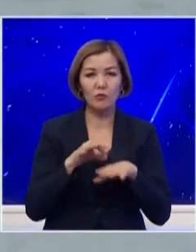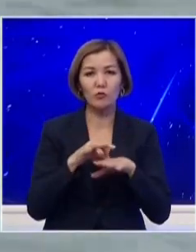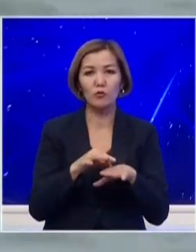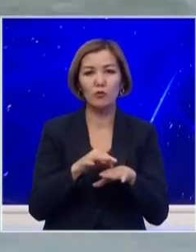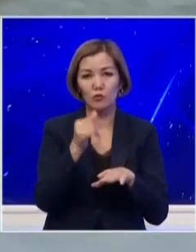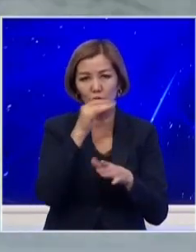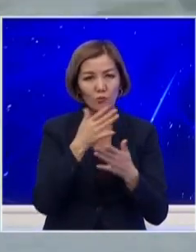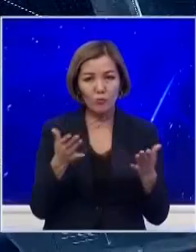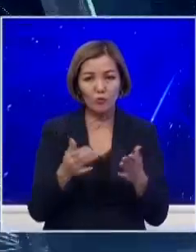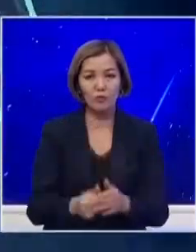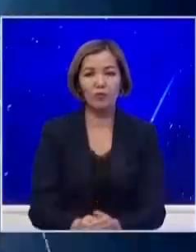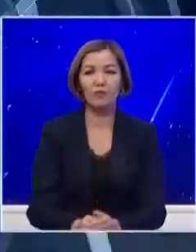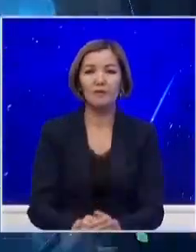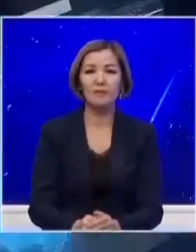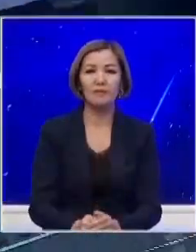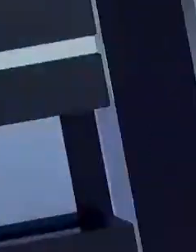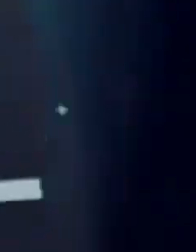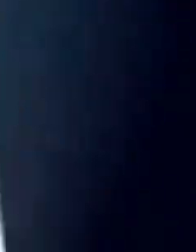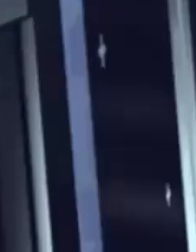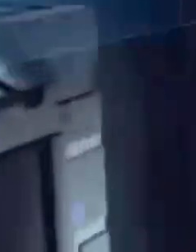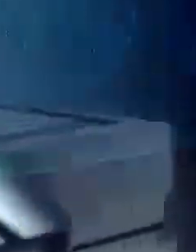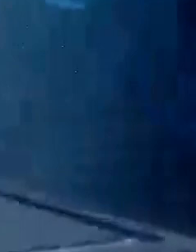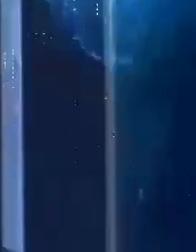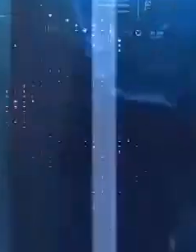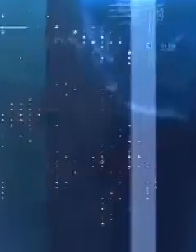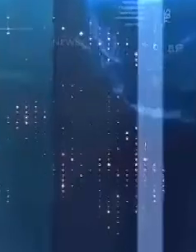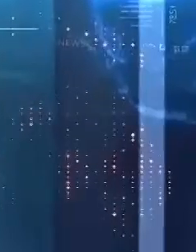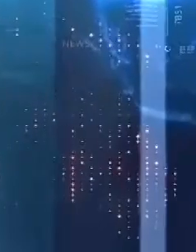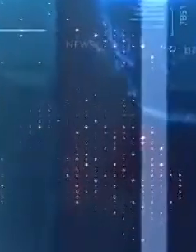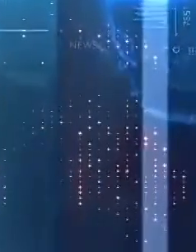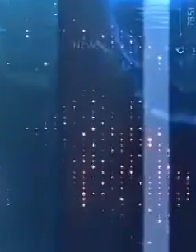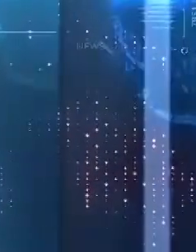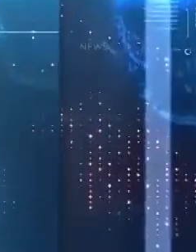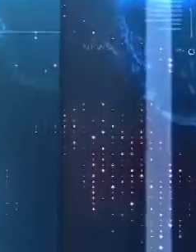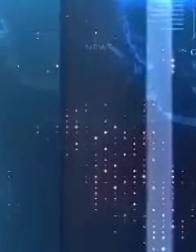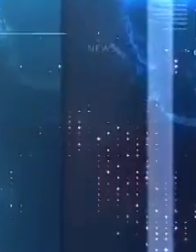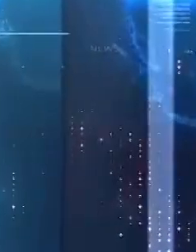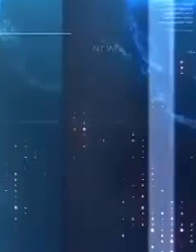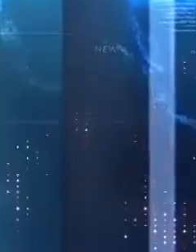мүмкін болмай тұр. Меруерт Қыдырбайқызы, Асқар Мұсабеков, Жетісу телеарнасы, Қонаев.